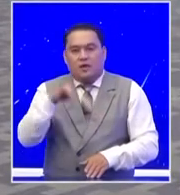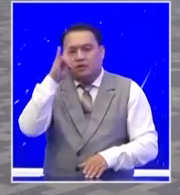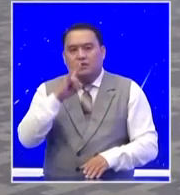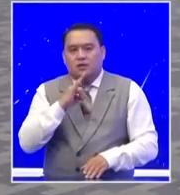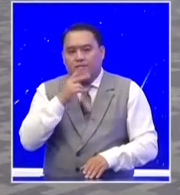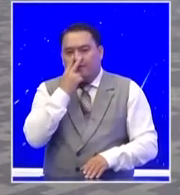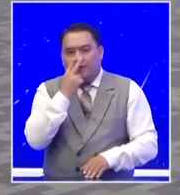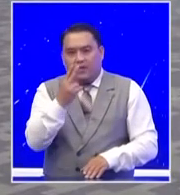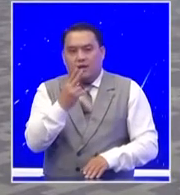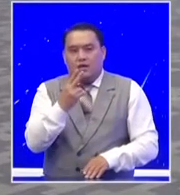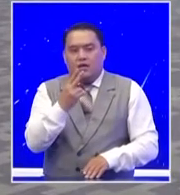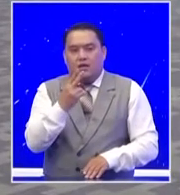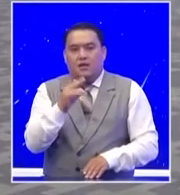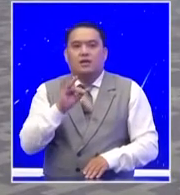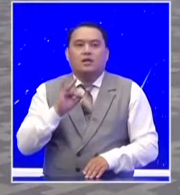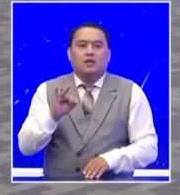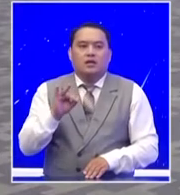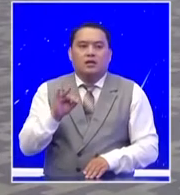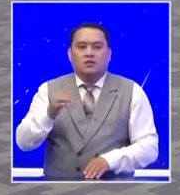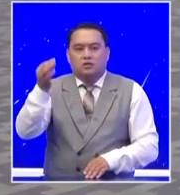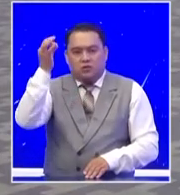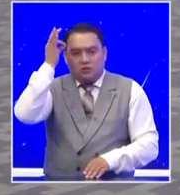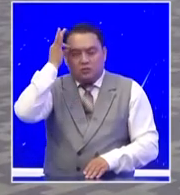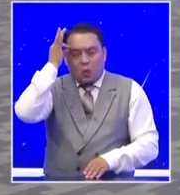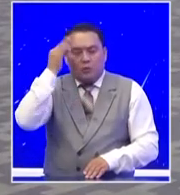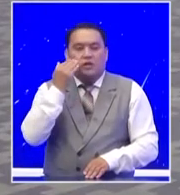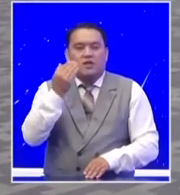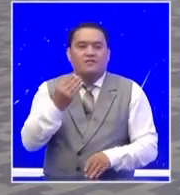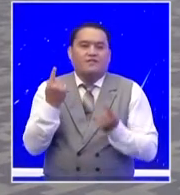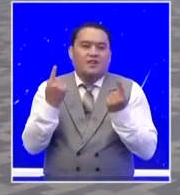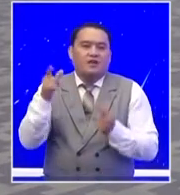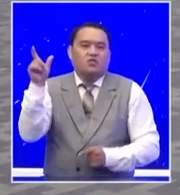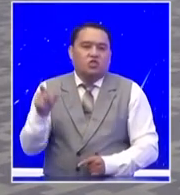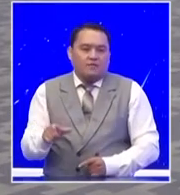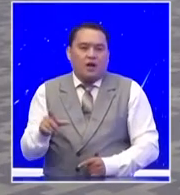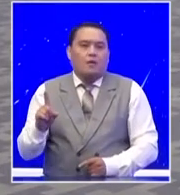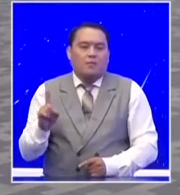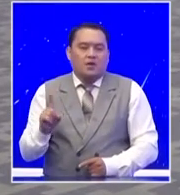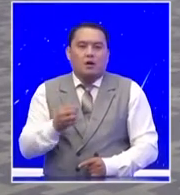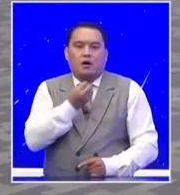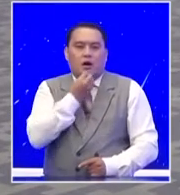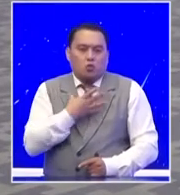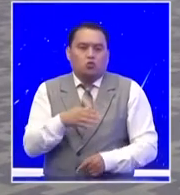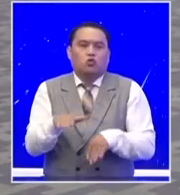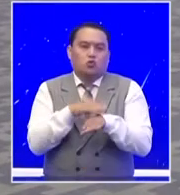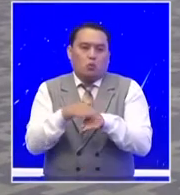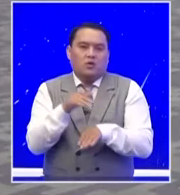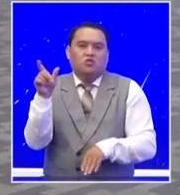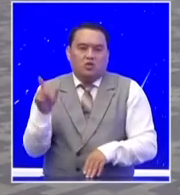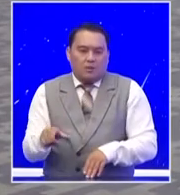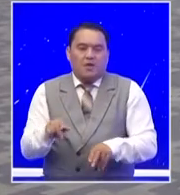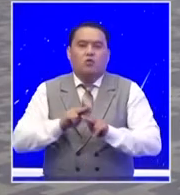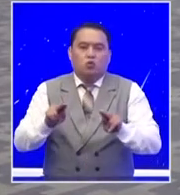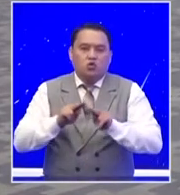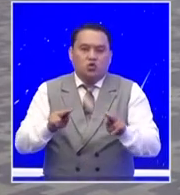Казахстана видели и вспомнили о известном журналисте, что он был очень хорошим человеком, хорошим